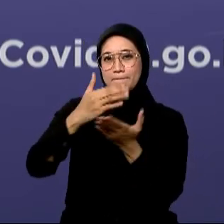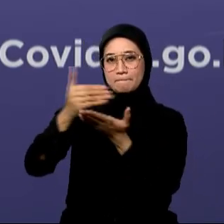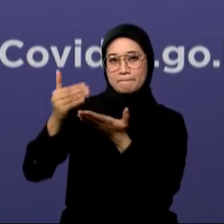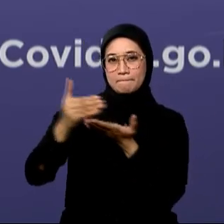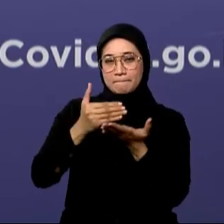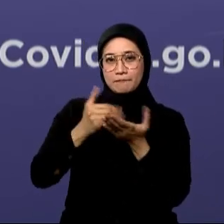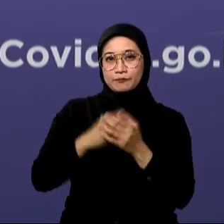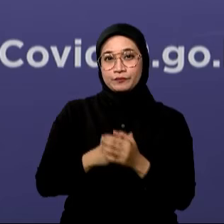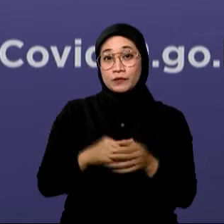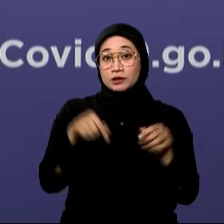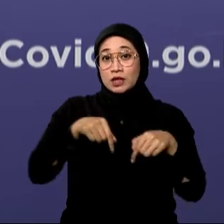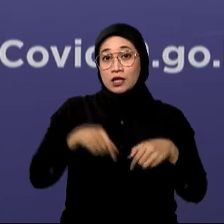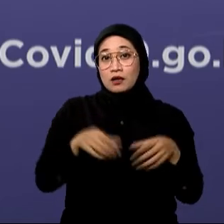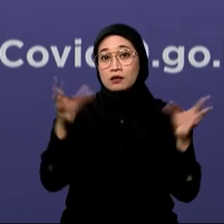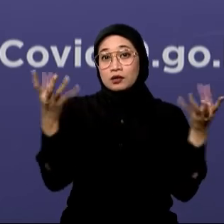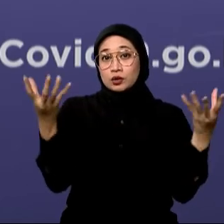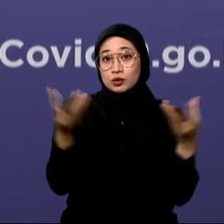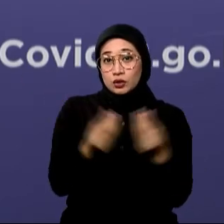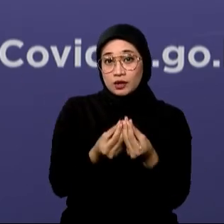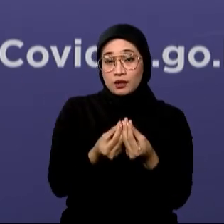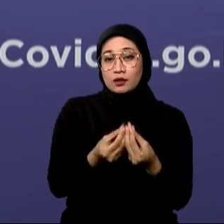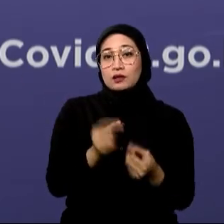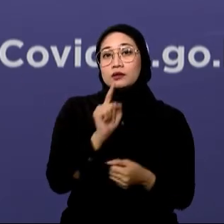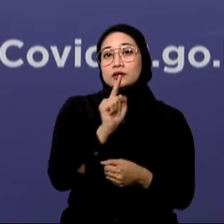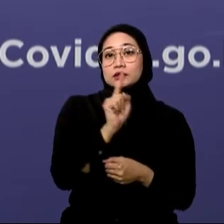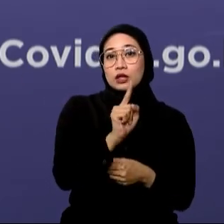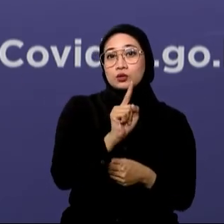spesimen. Sehingga total sekarang menjadi